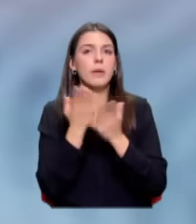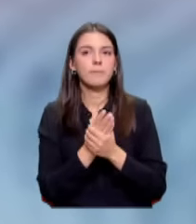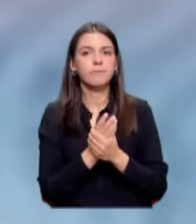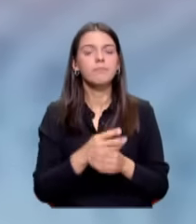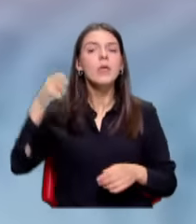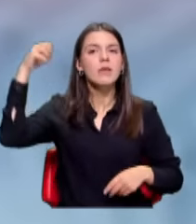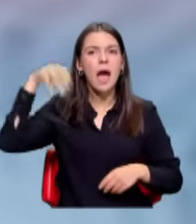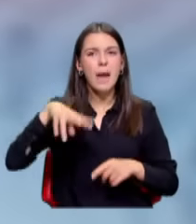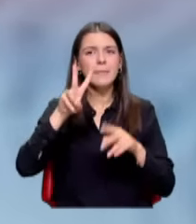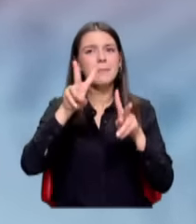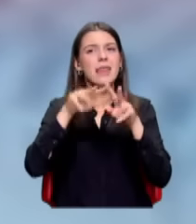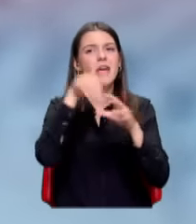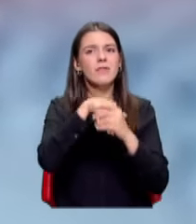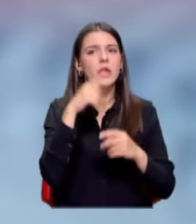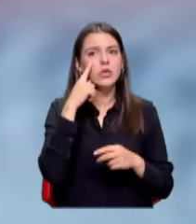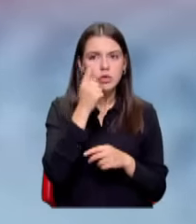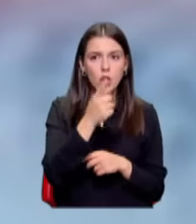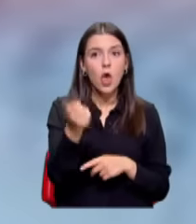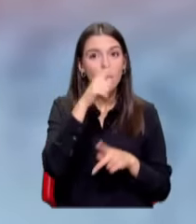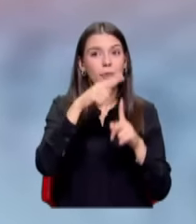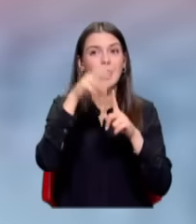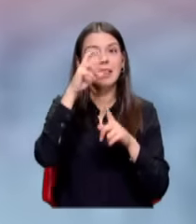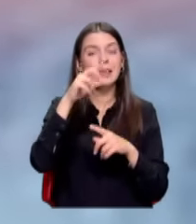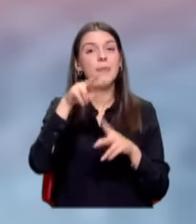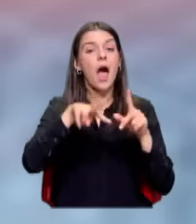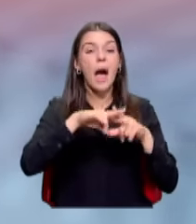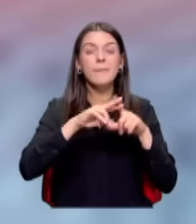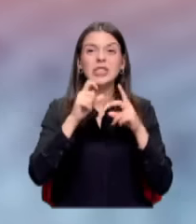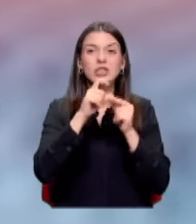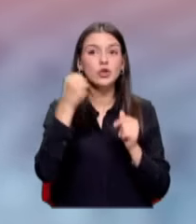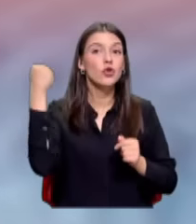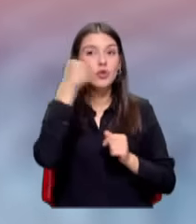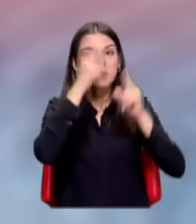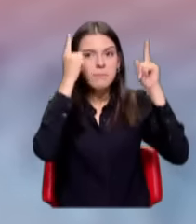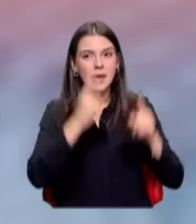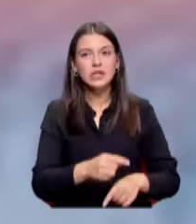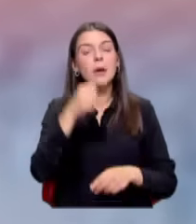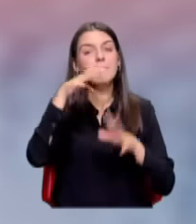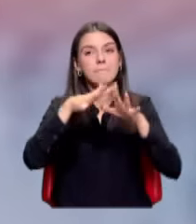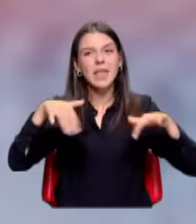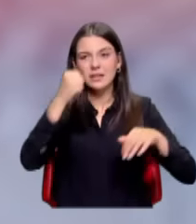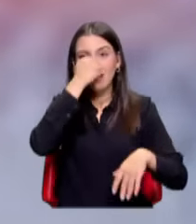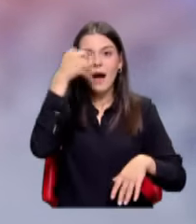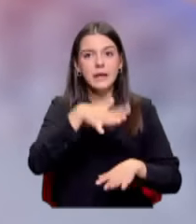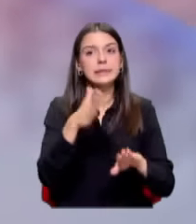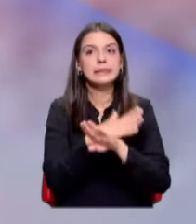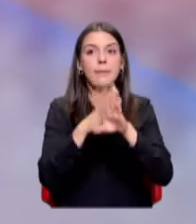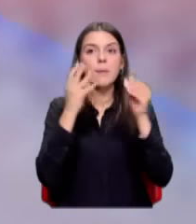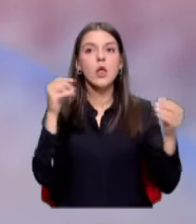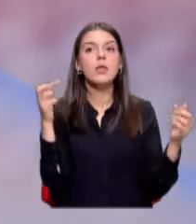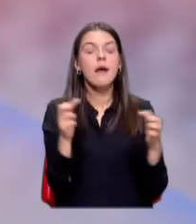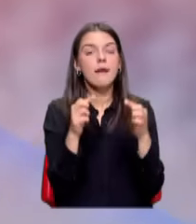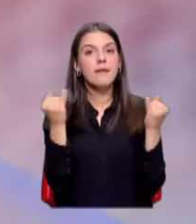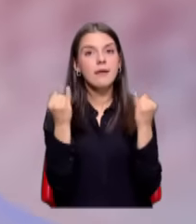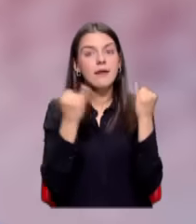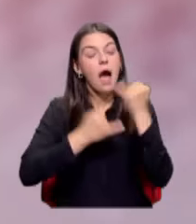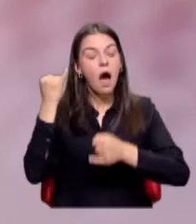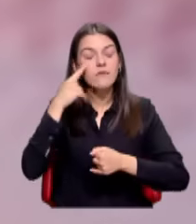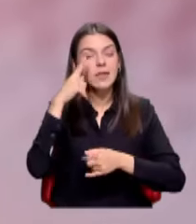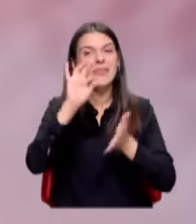Alpay Özalan'ın tipli vekil Ahmet Şık'a yumruk atmasıyla başlayıp mecliste kan dökülmesine neden olan kavganın detayları ortaya